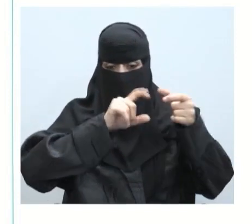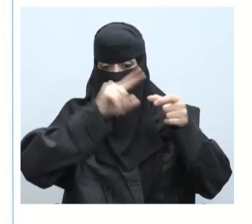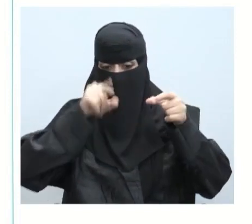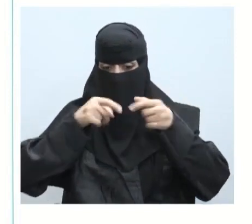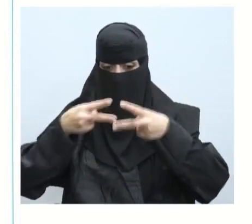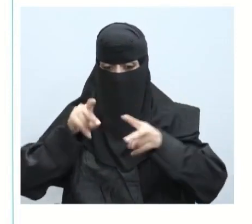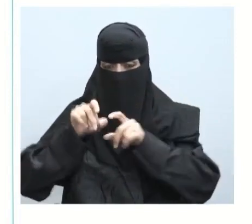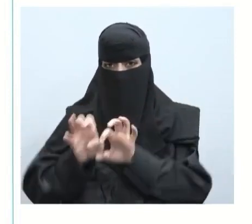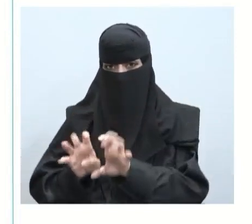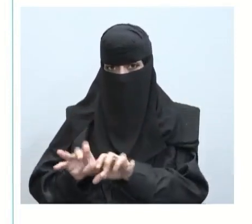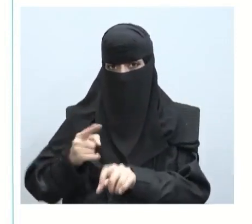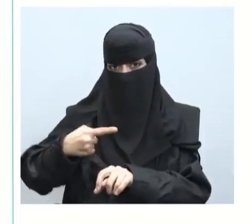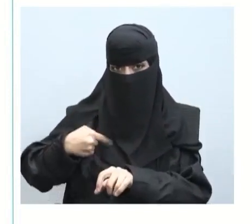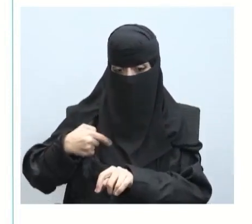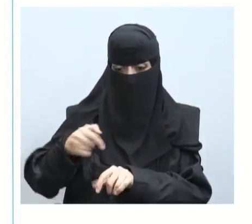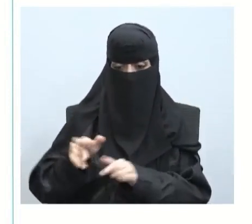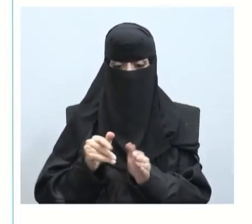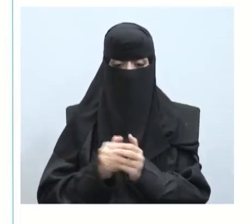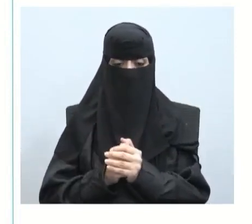سنقوم بكتابة الاسم.